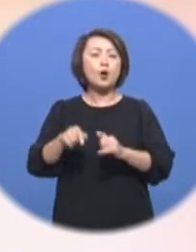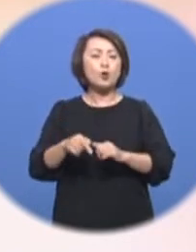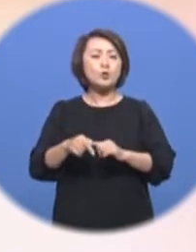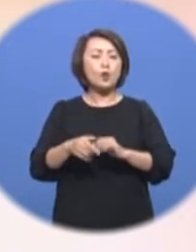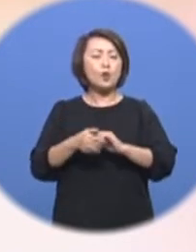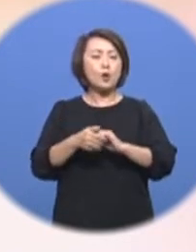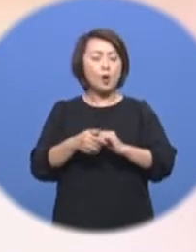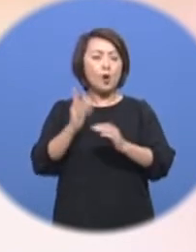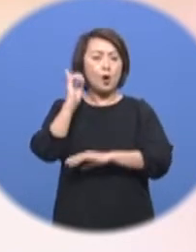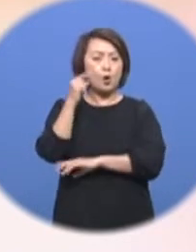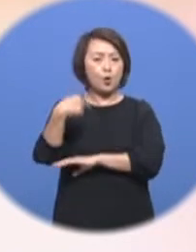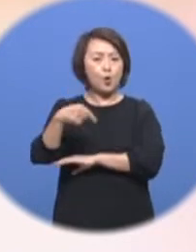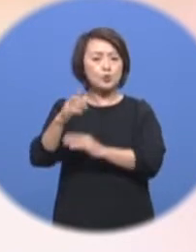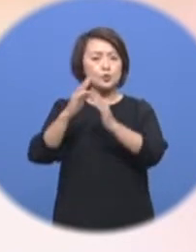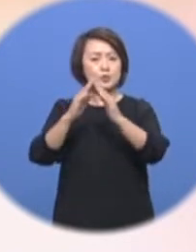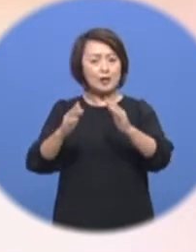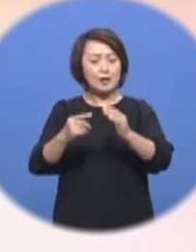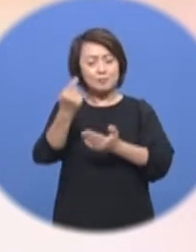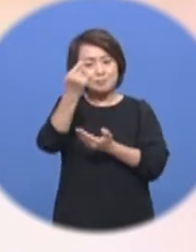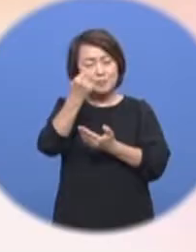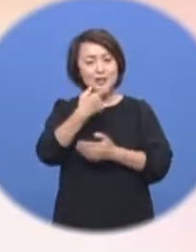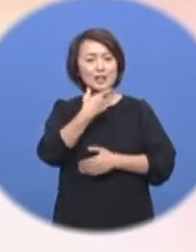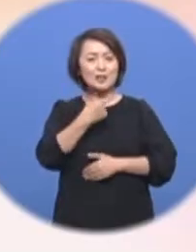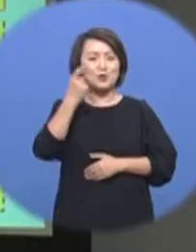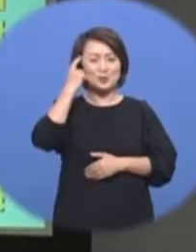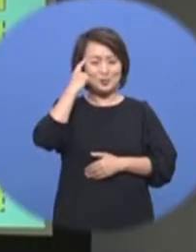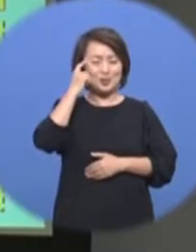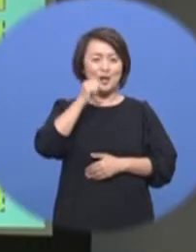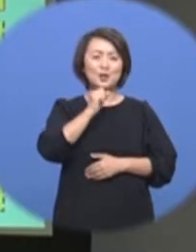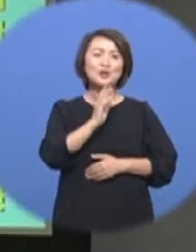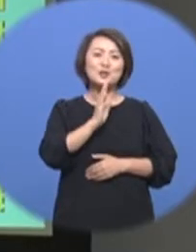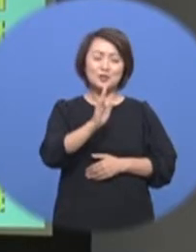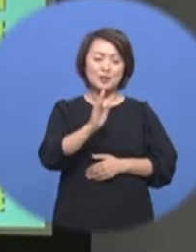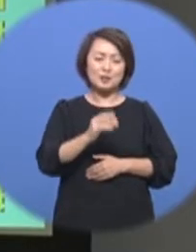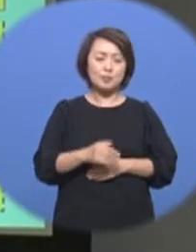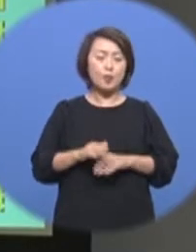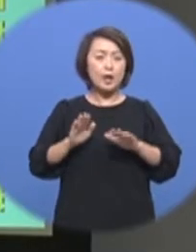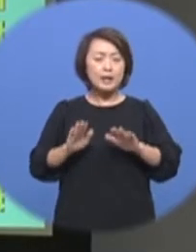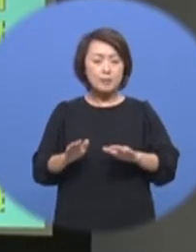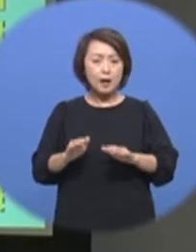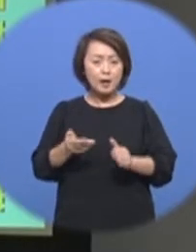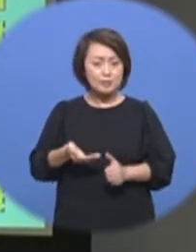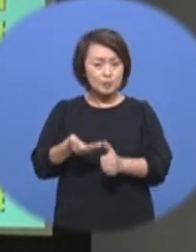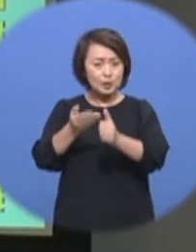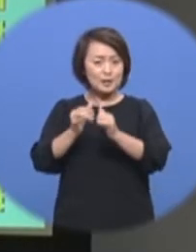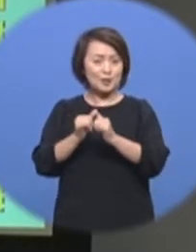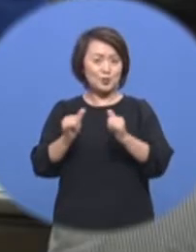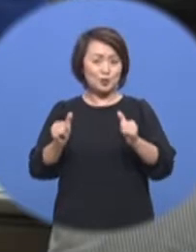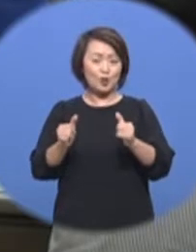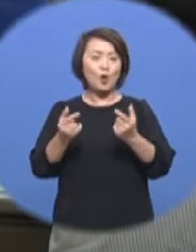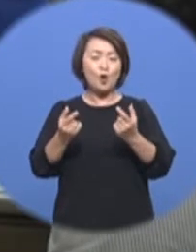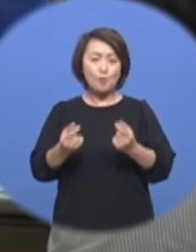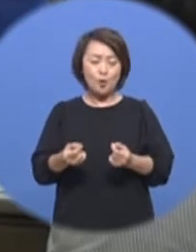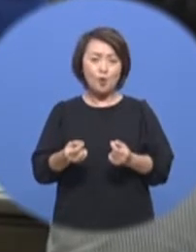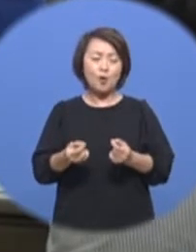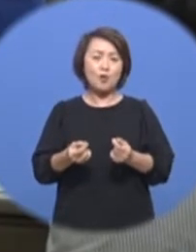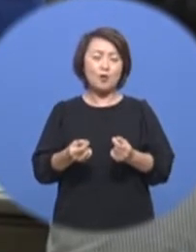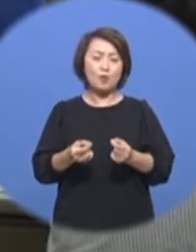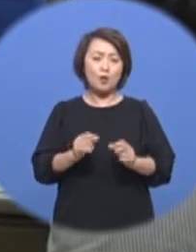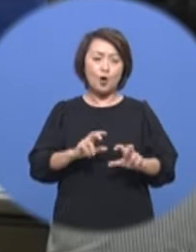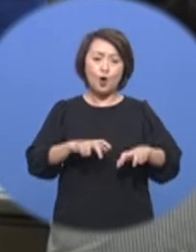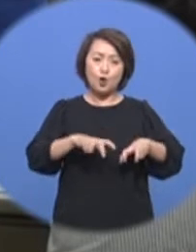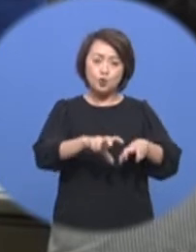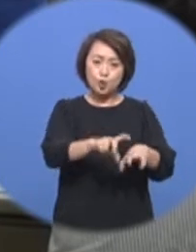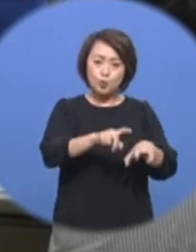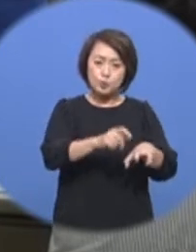の方をご受講いただければと思いますので、よろしくお願いします。すでに動物を飼っていらっしゃる方も、その動物